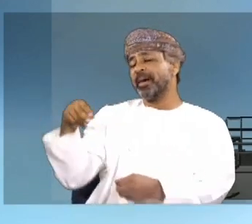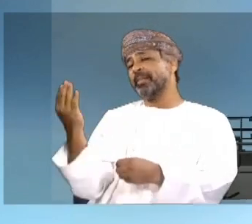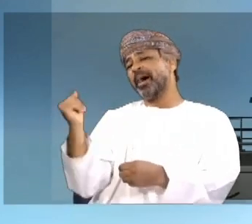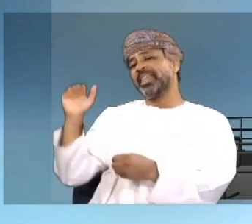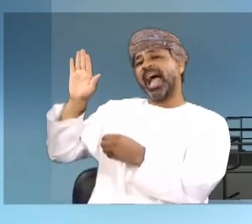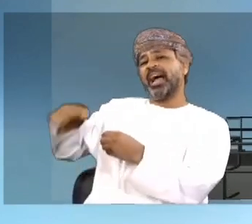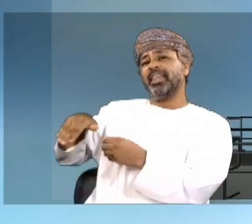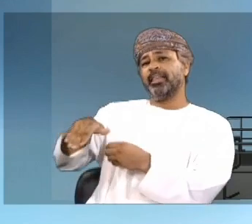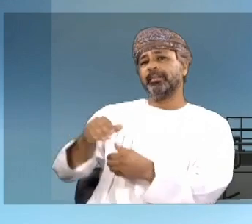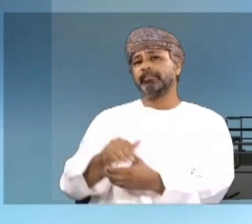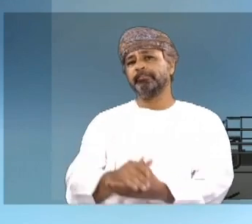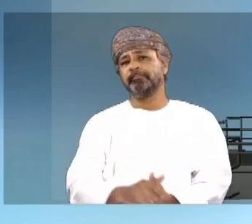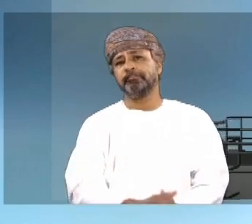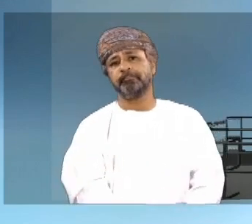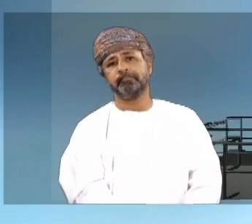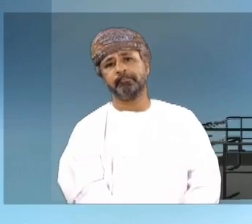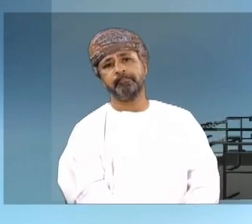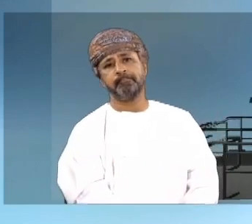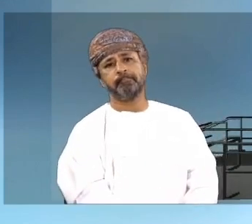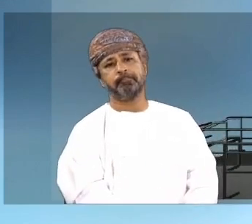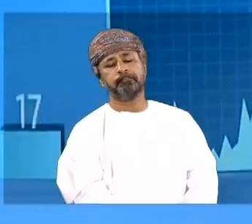الماضي.